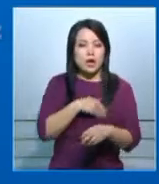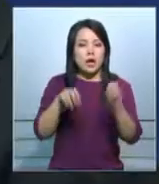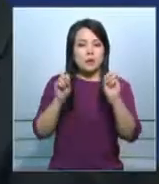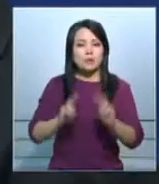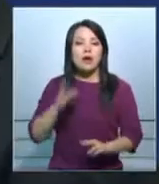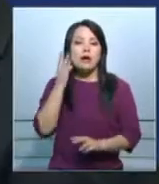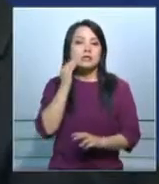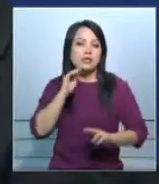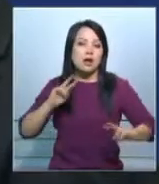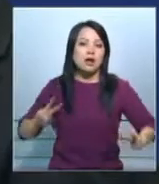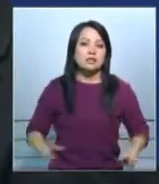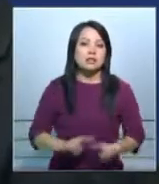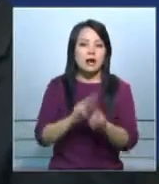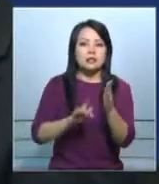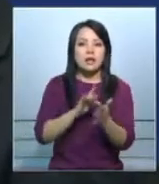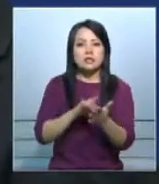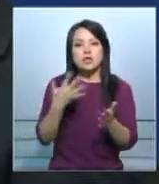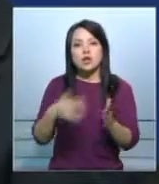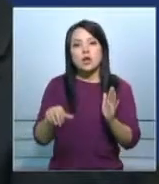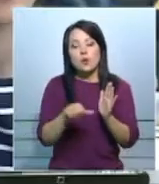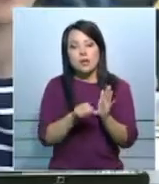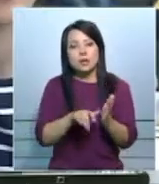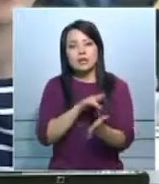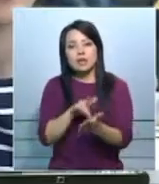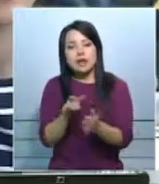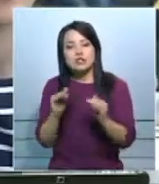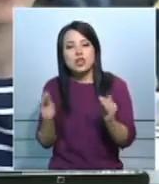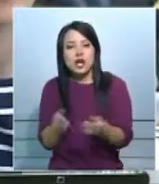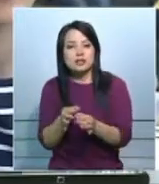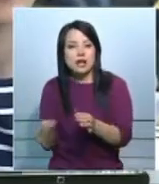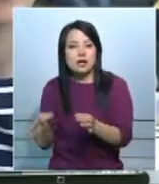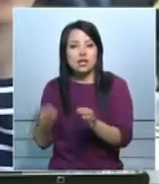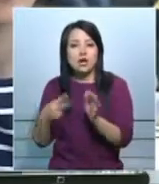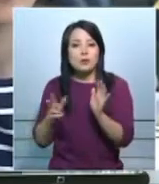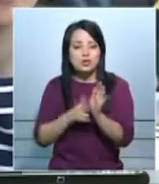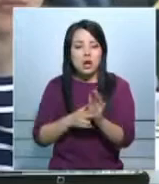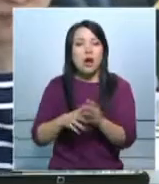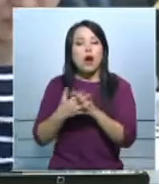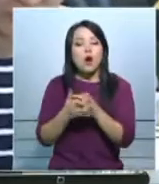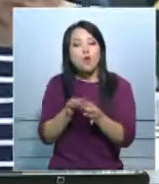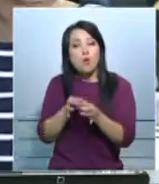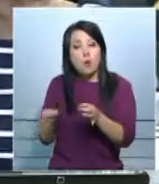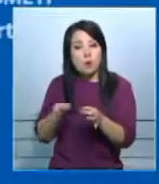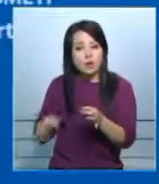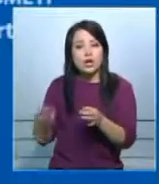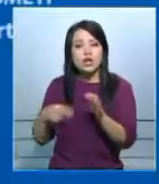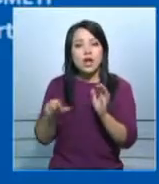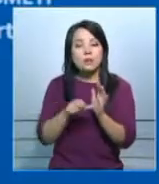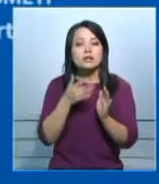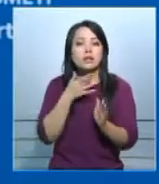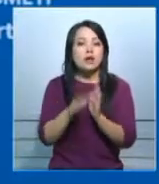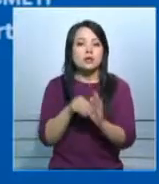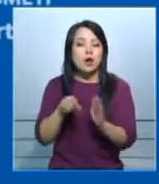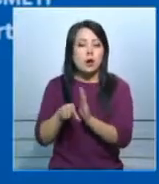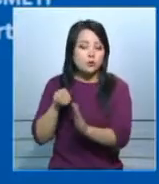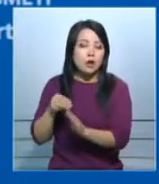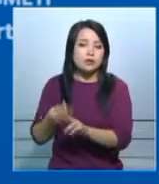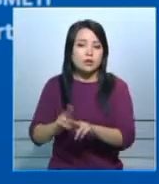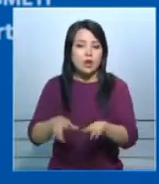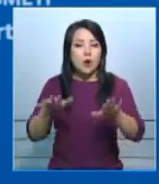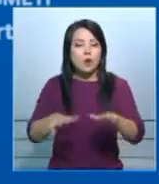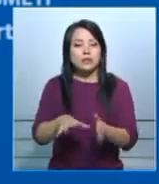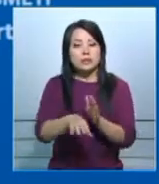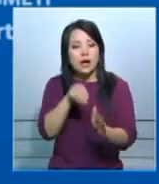Астана, Алматы қалаларынан 56, шағын қалалардан 28 және ауылдық округтерден 26 дауыс беру орнын таңдап,